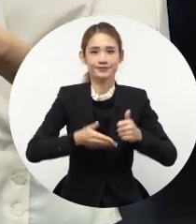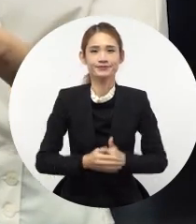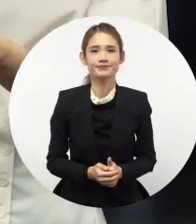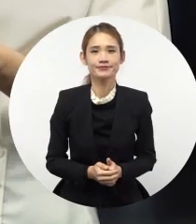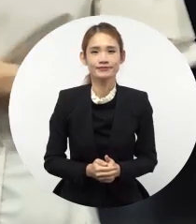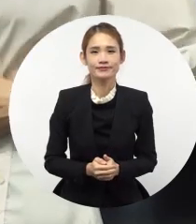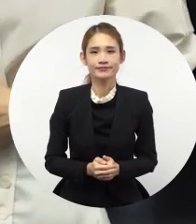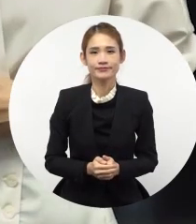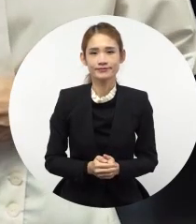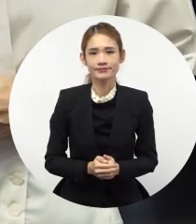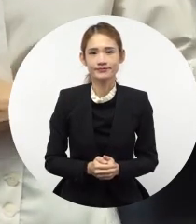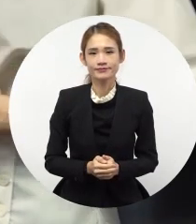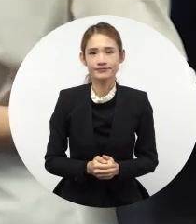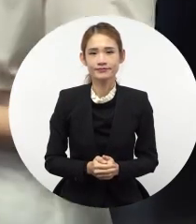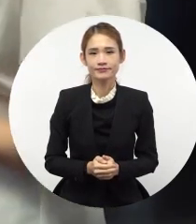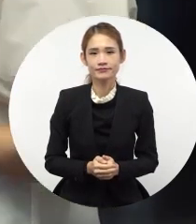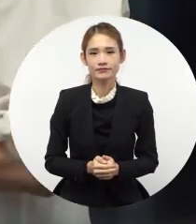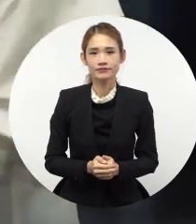싶습니다.